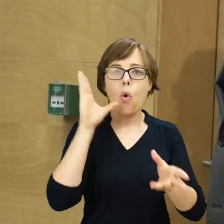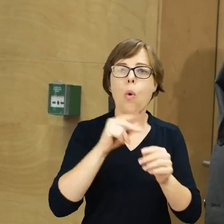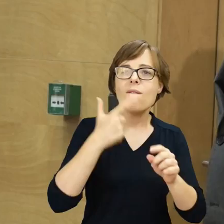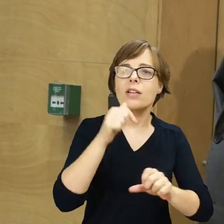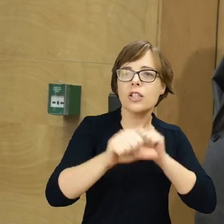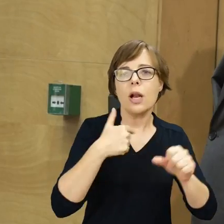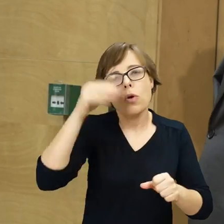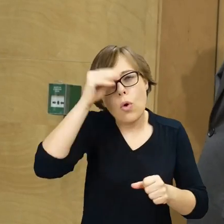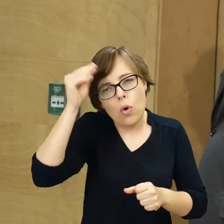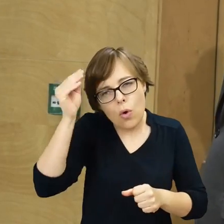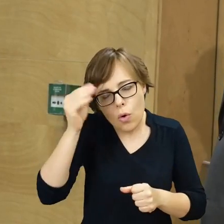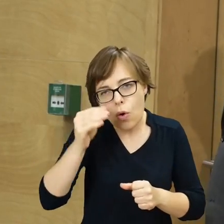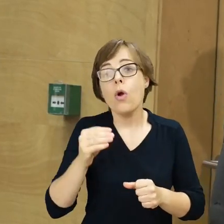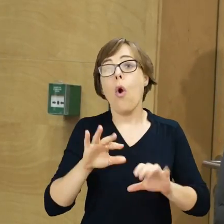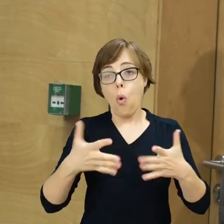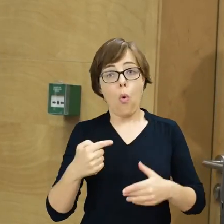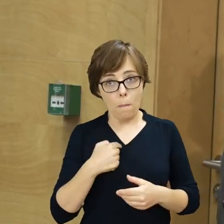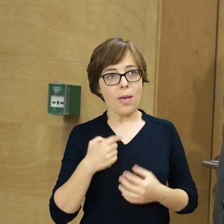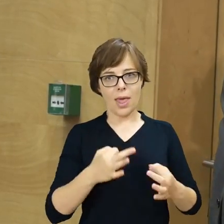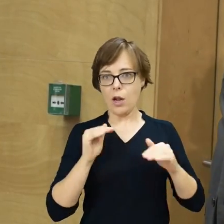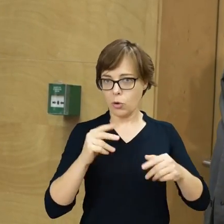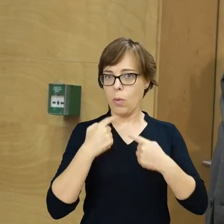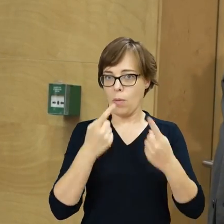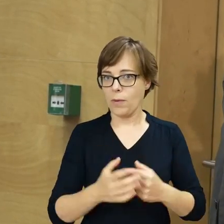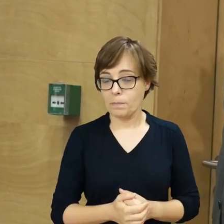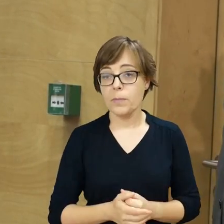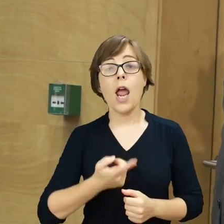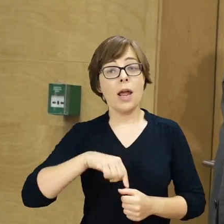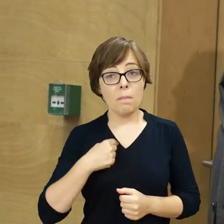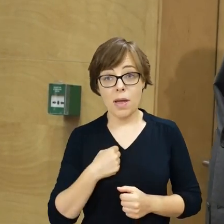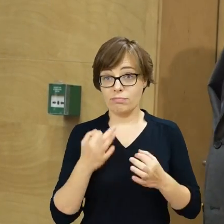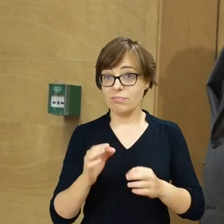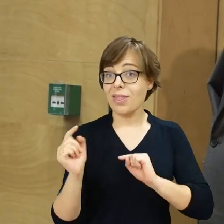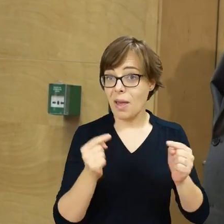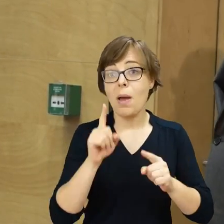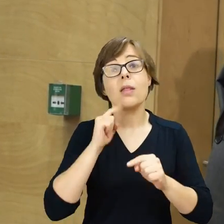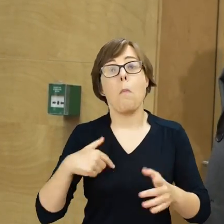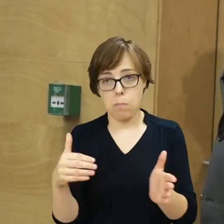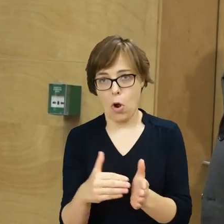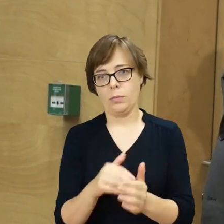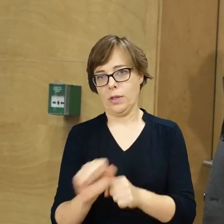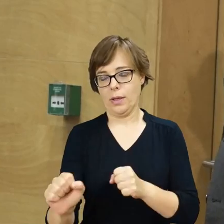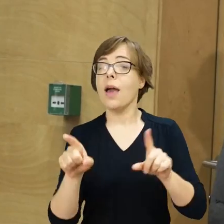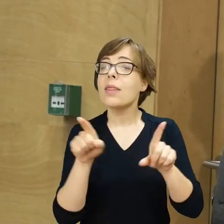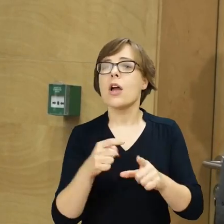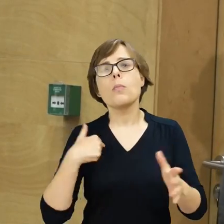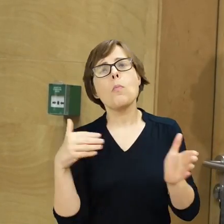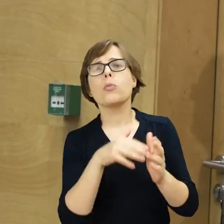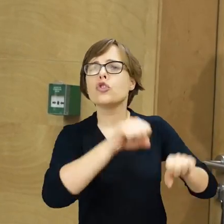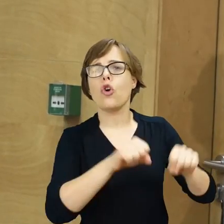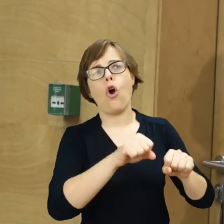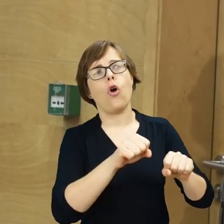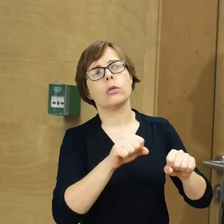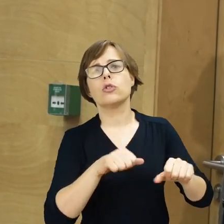my mamy coś do powiedzenia. I my tej debaty potrzebujemy i potrzebujemy też sądów, które będą zapewniały nam te prawa,